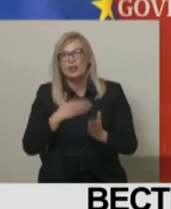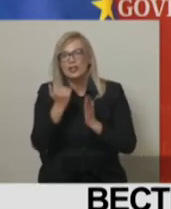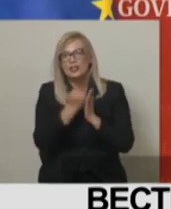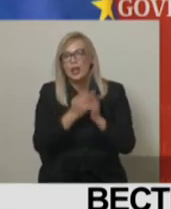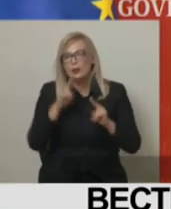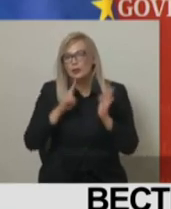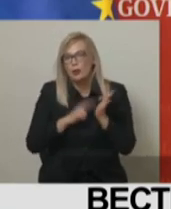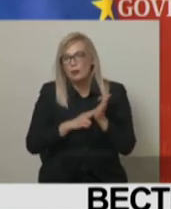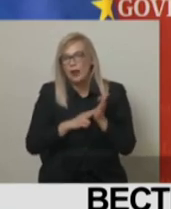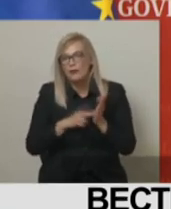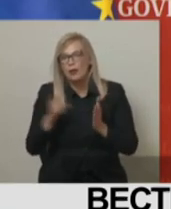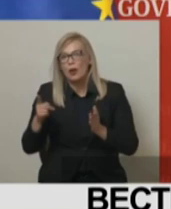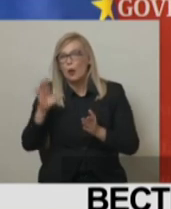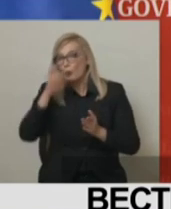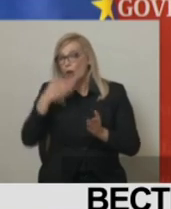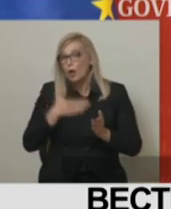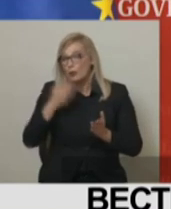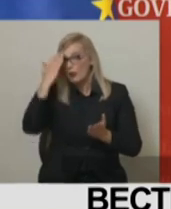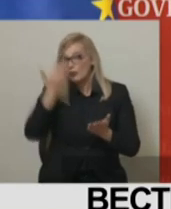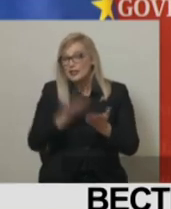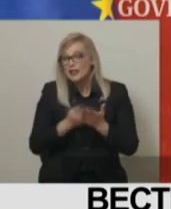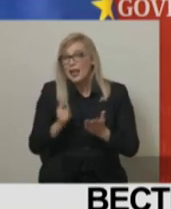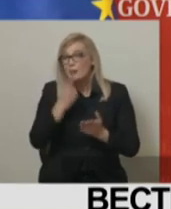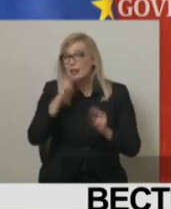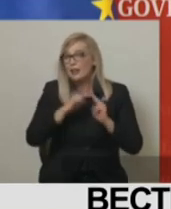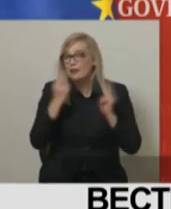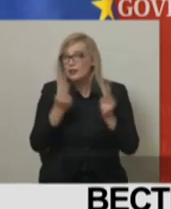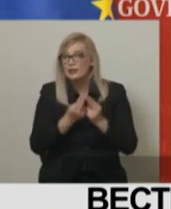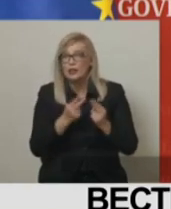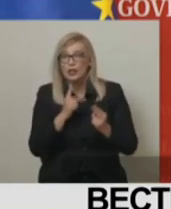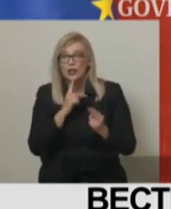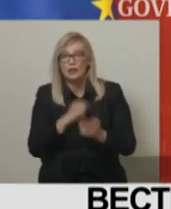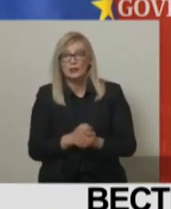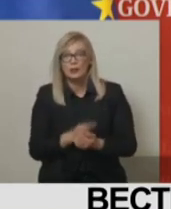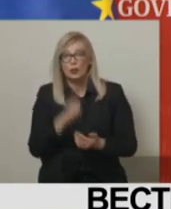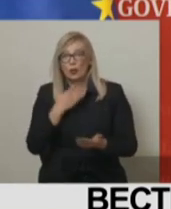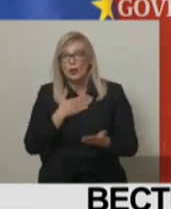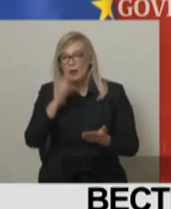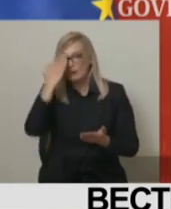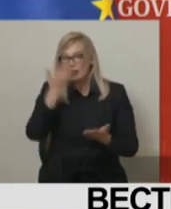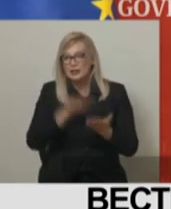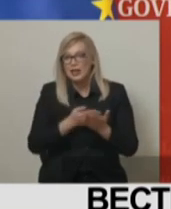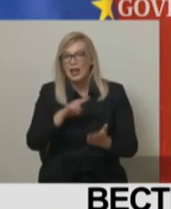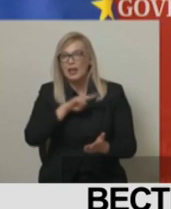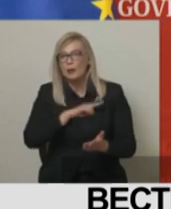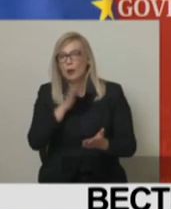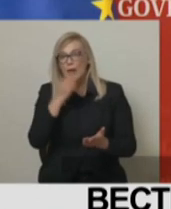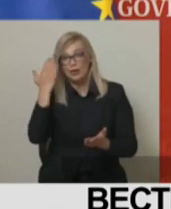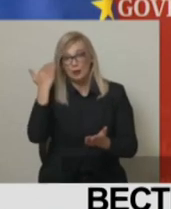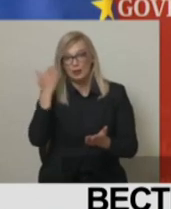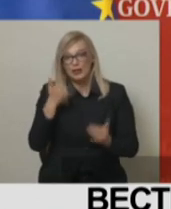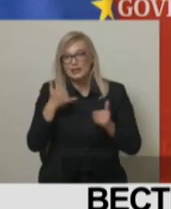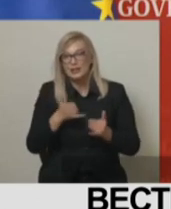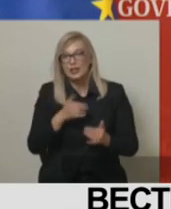Бугарија кој има признаено прва во светот, прва соседна земја која што има признаено Република Македонија тогаш,